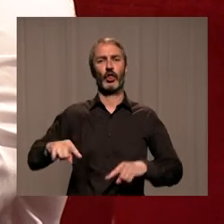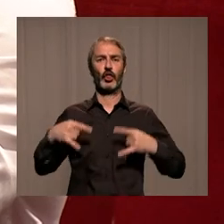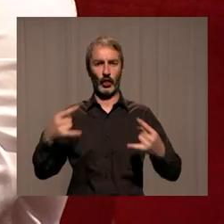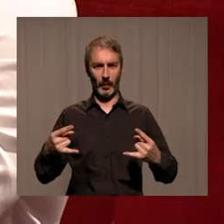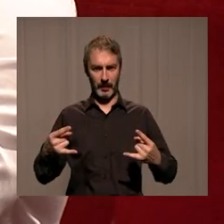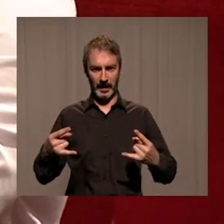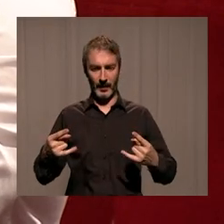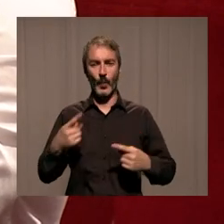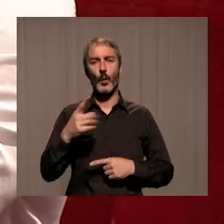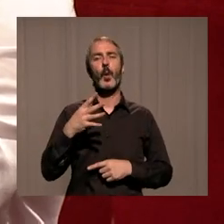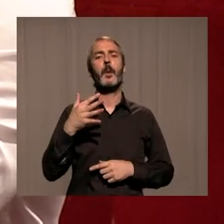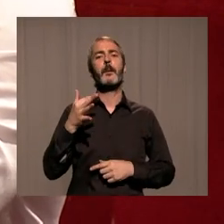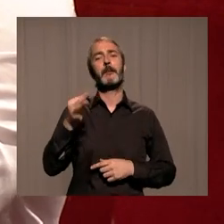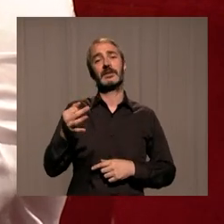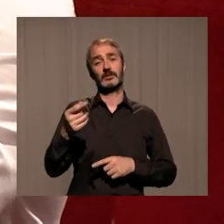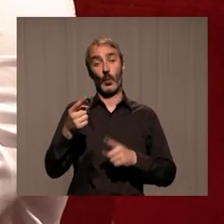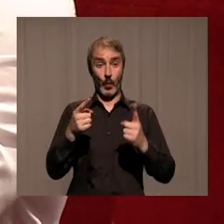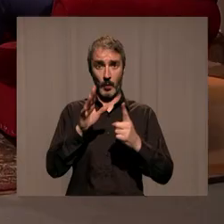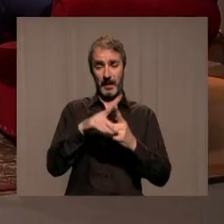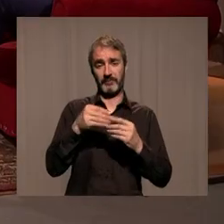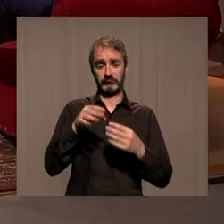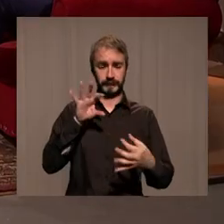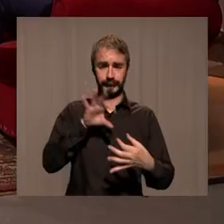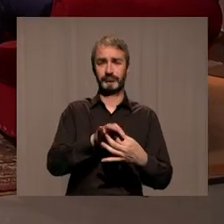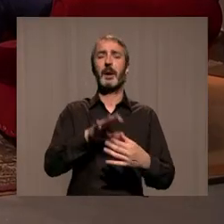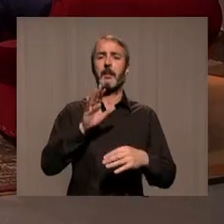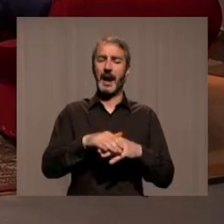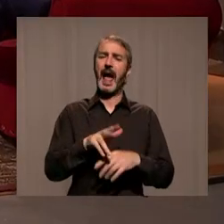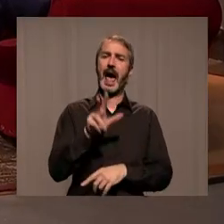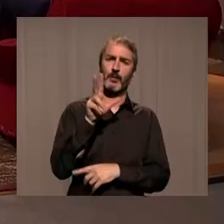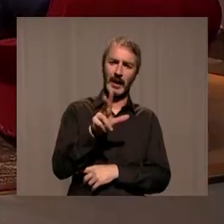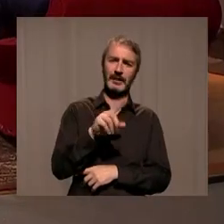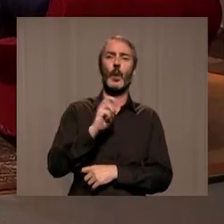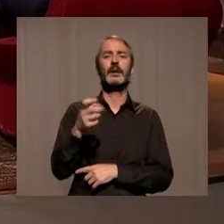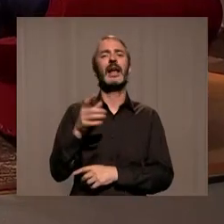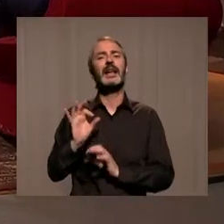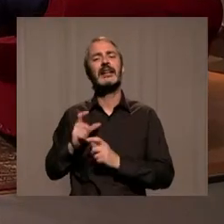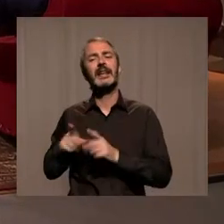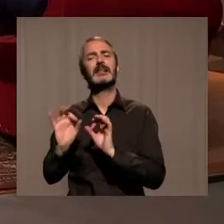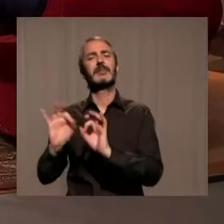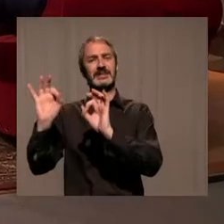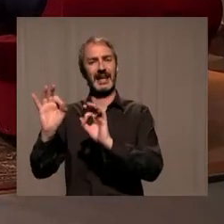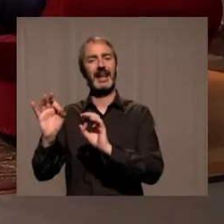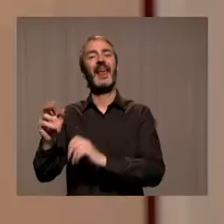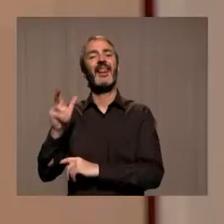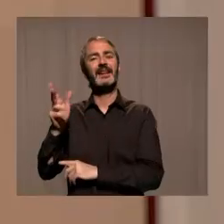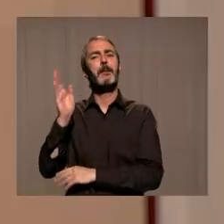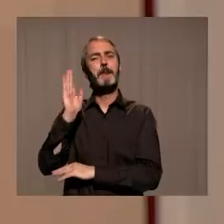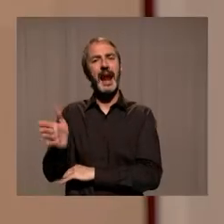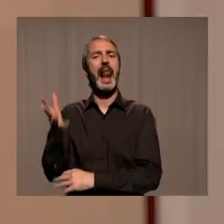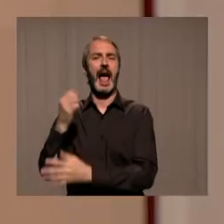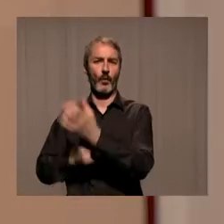Un és l'habilitant per fer, bueno, per ser advocat, i l'altre d'especialització en dret penal econòmic i compliance. Dret penal